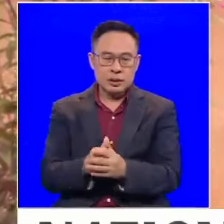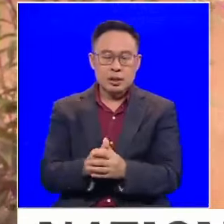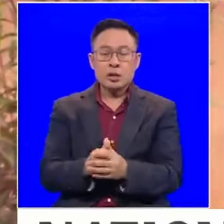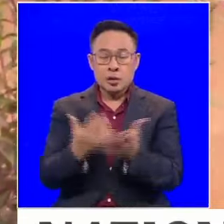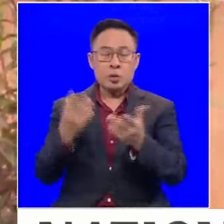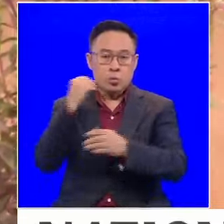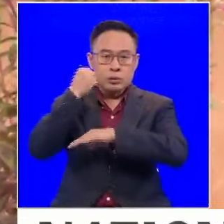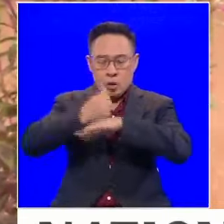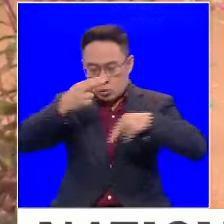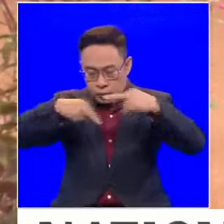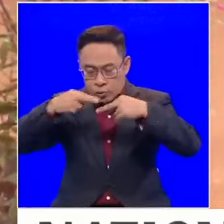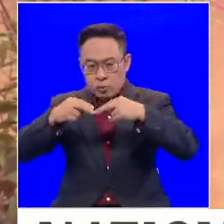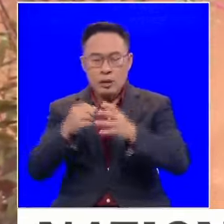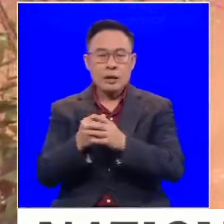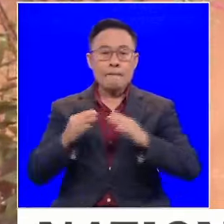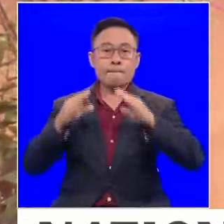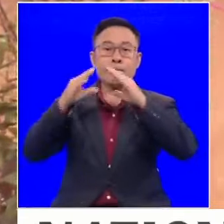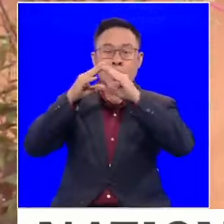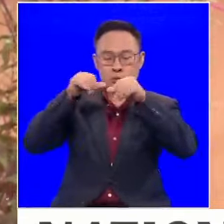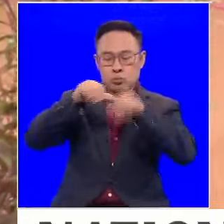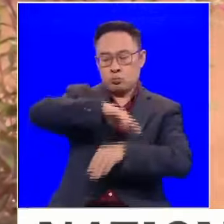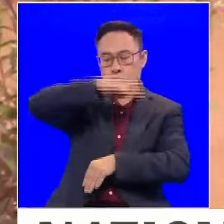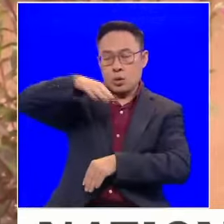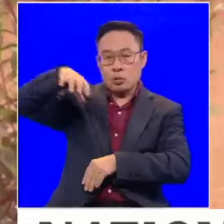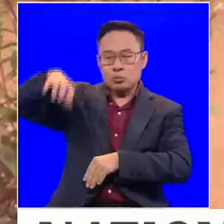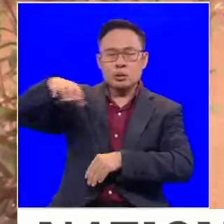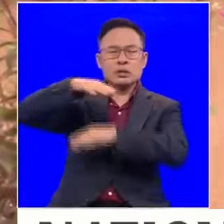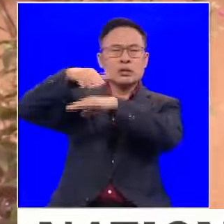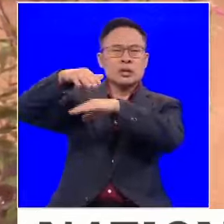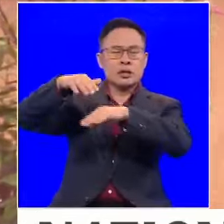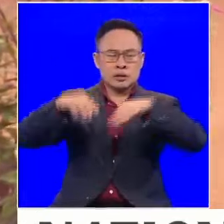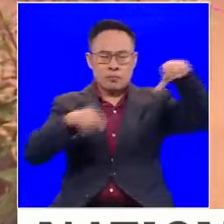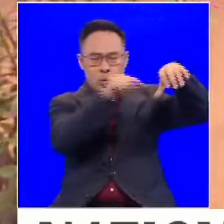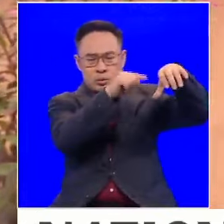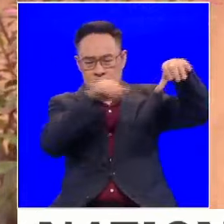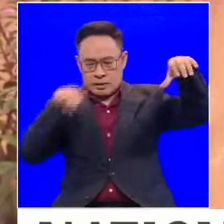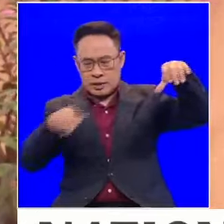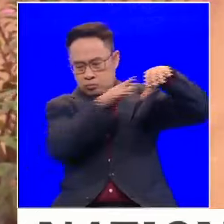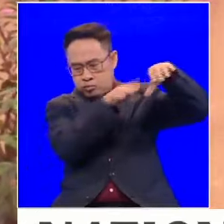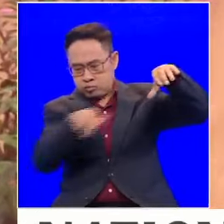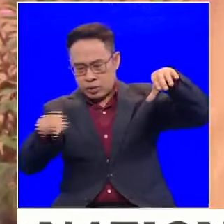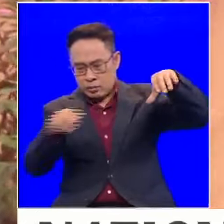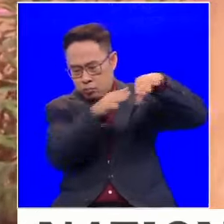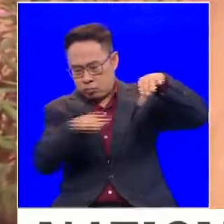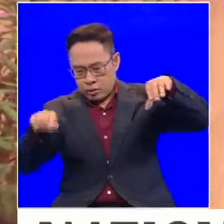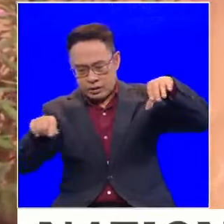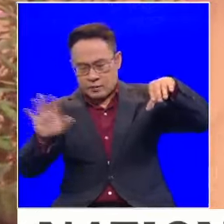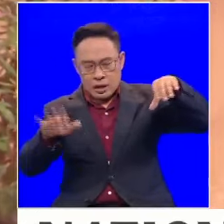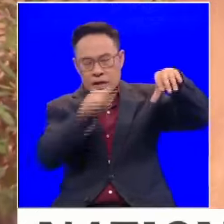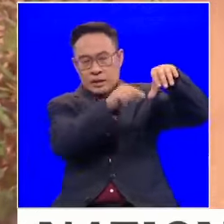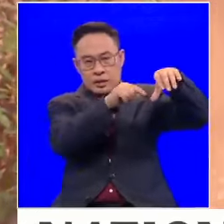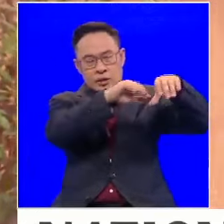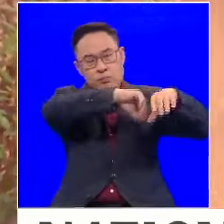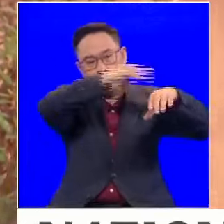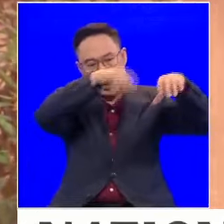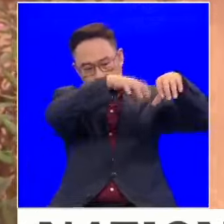นดอยด้วยนะคะว่าตอนนี้นั้นในจุดที่มีดินสไลด์ต่างๆนั้นประชาชนจะสามารถที่จะช่วยการดำเนินการเอาดินสไลด์ออก